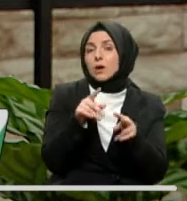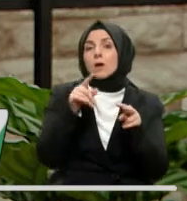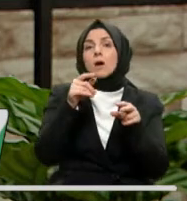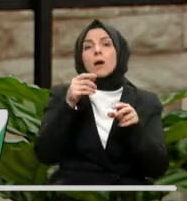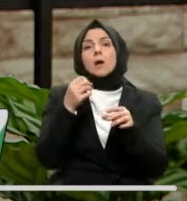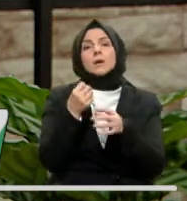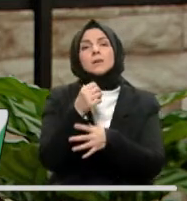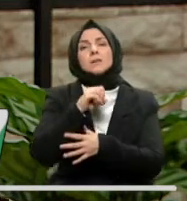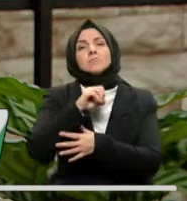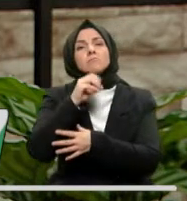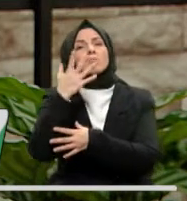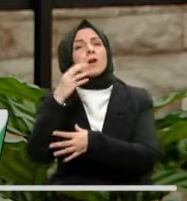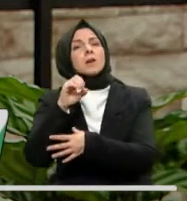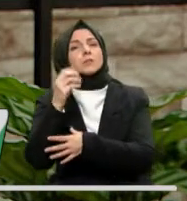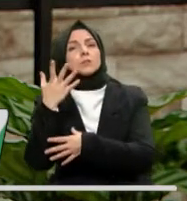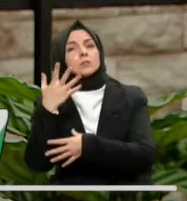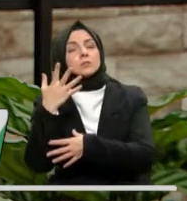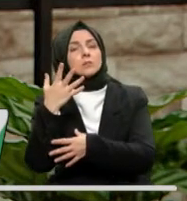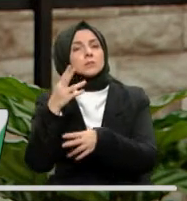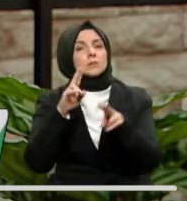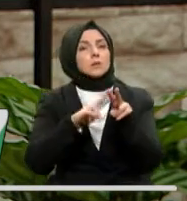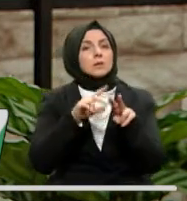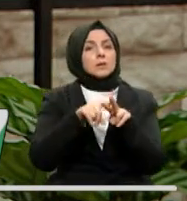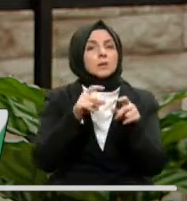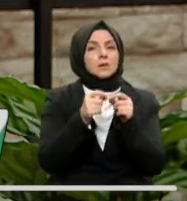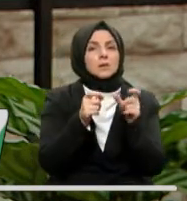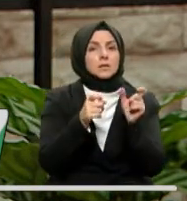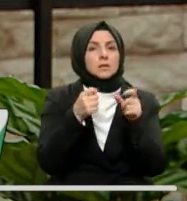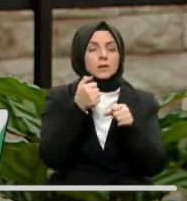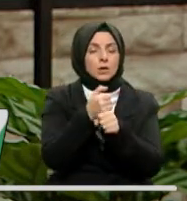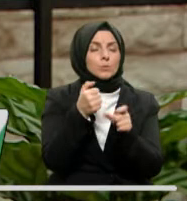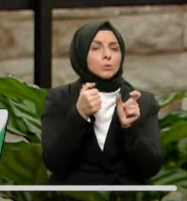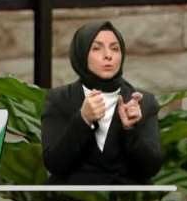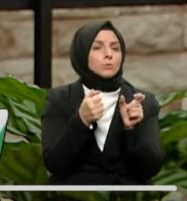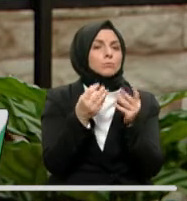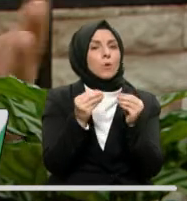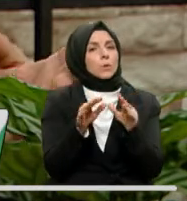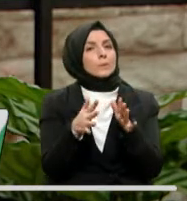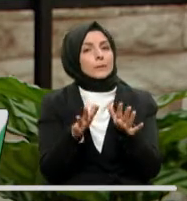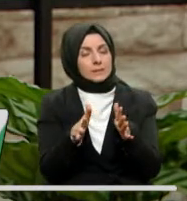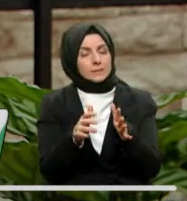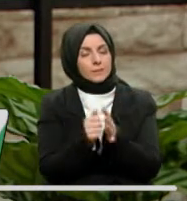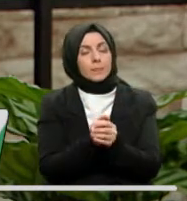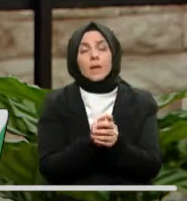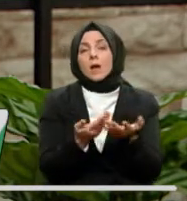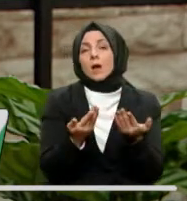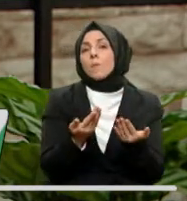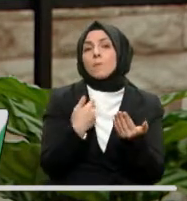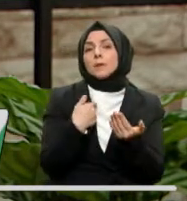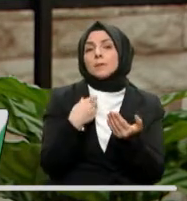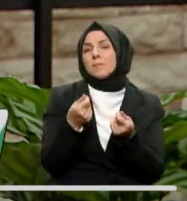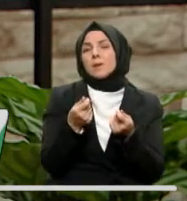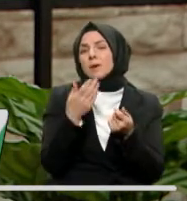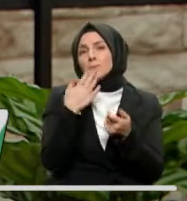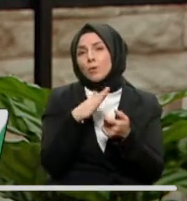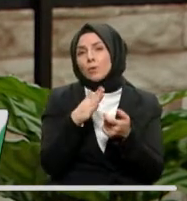kullanabilirsiniz Ama şunu diyebilirsiniz olan benim param yok köyde yaşıyorum çiçekçi gidip de toprak alıp para vermek